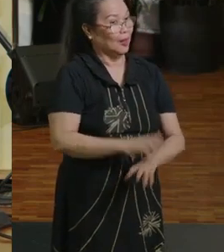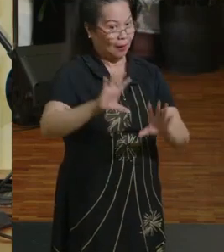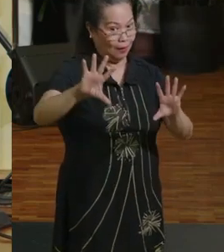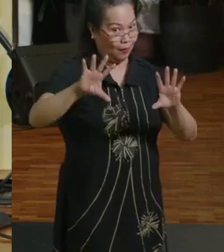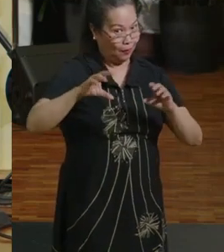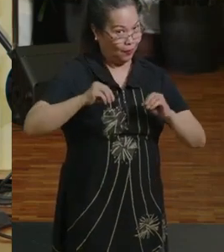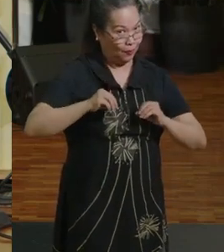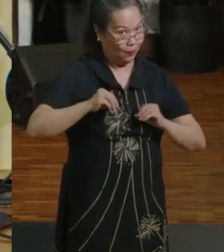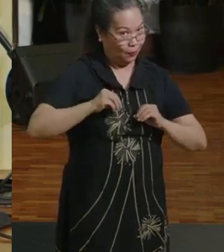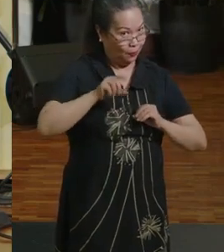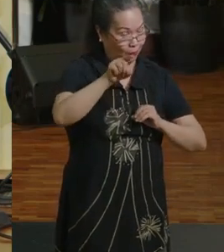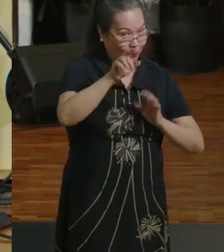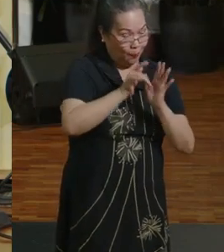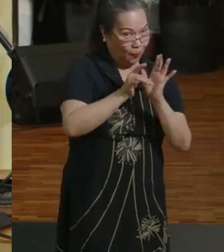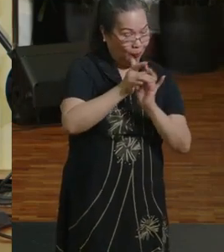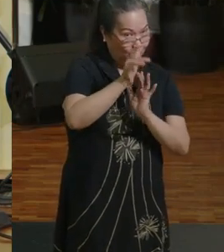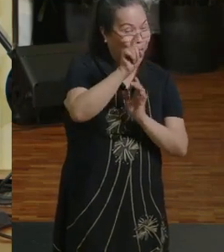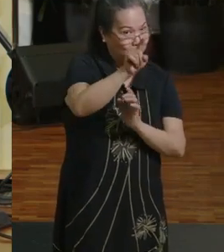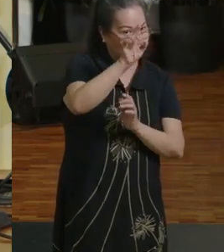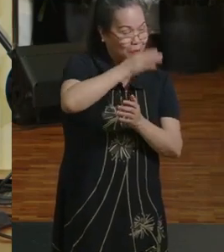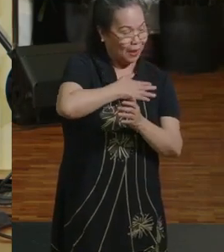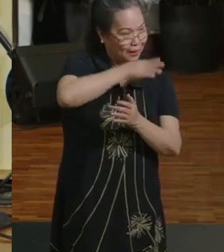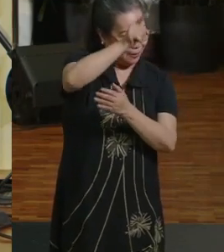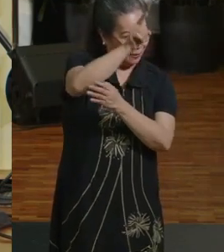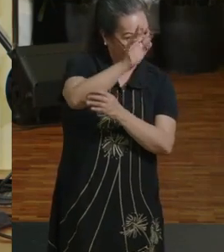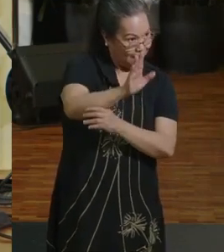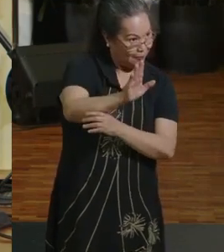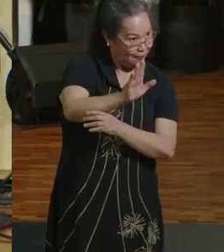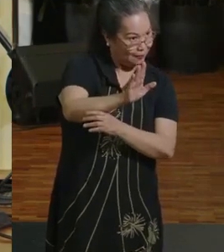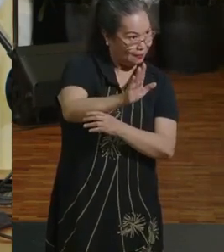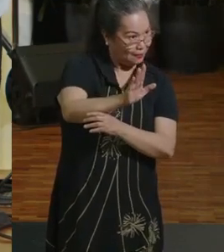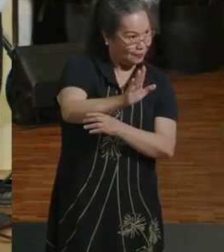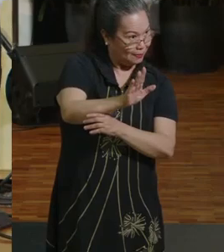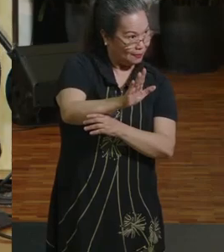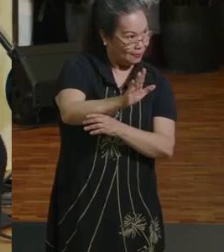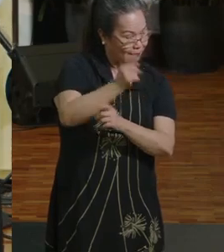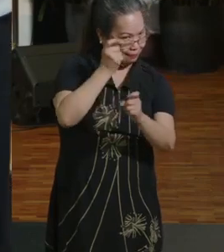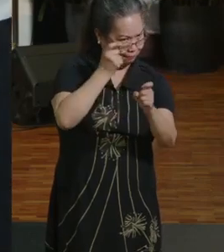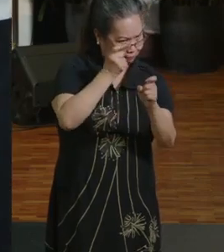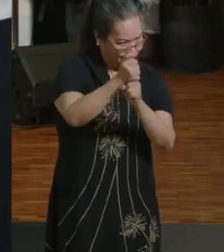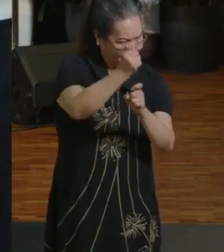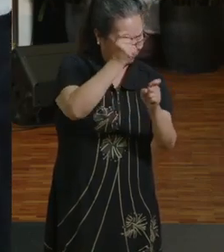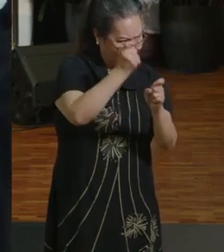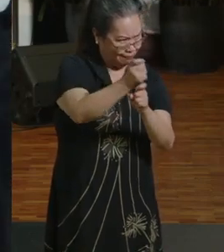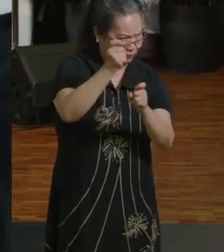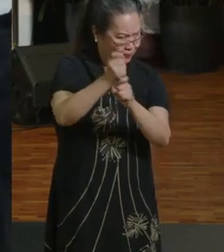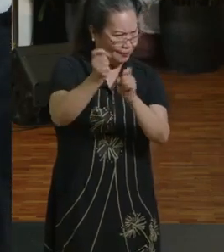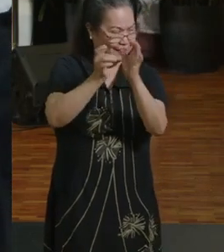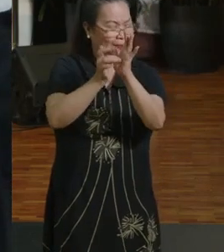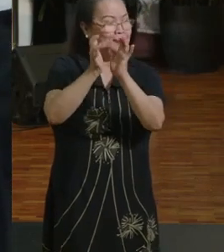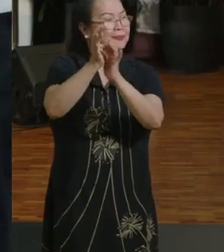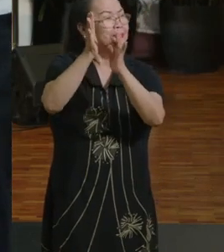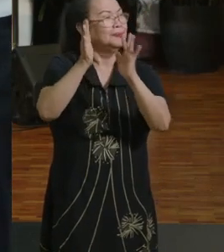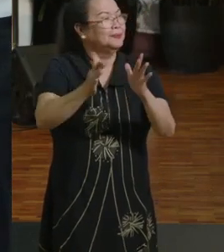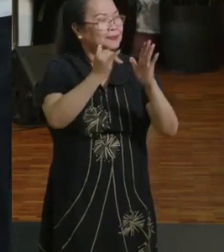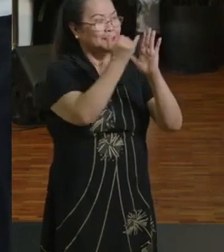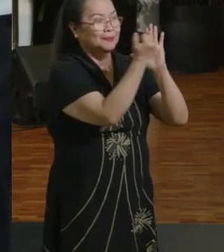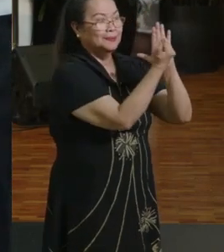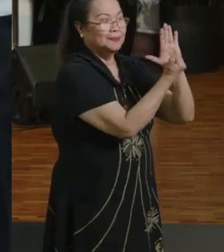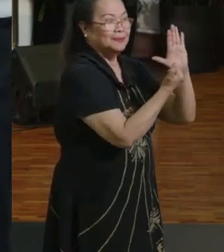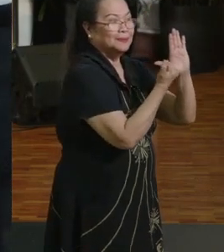nakakilala din kay Jesus. At dahil pinersecute ang mga Kristiyano sa